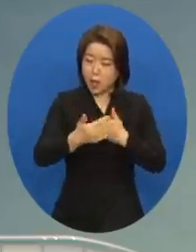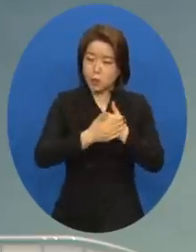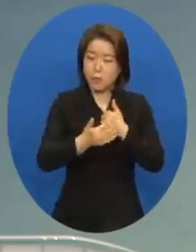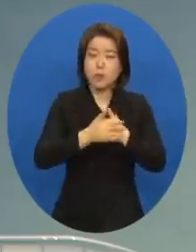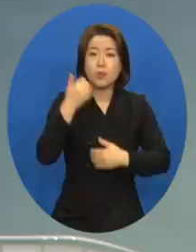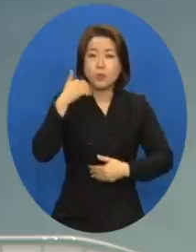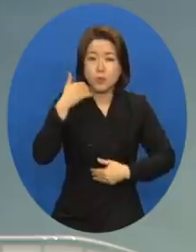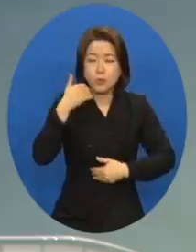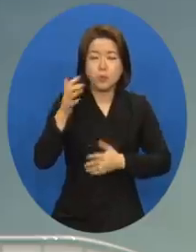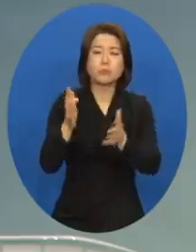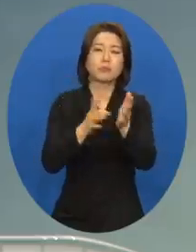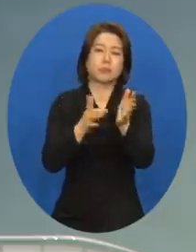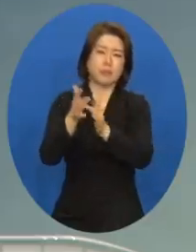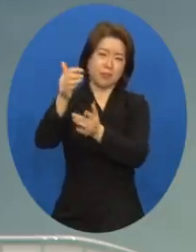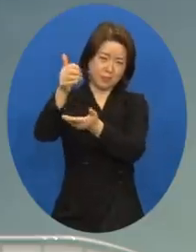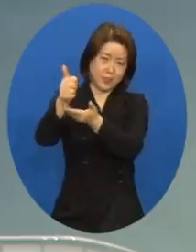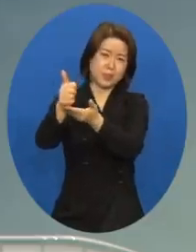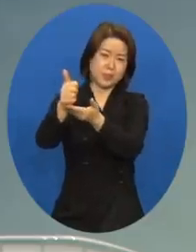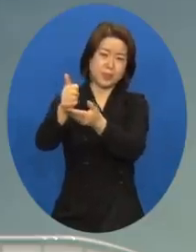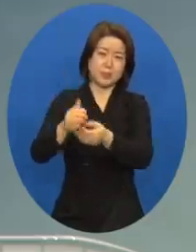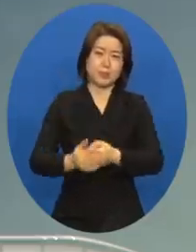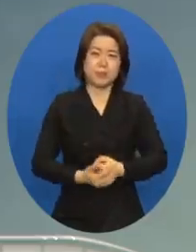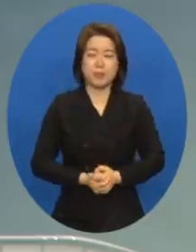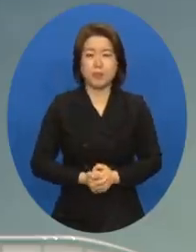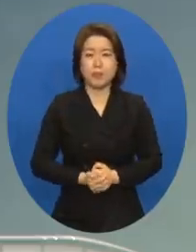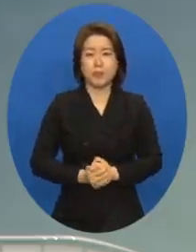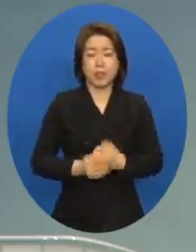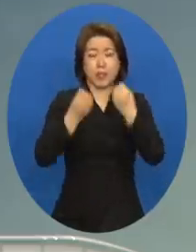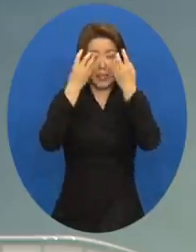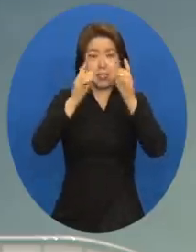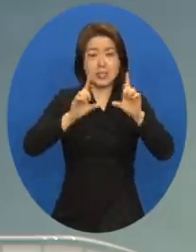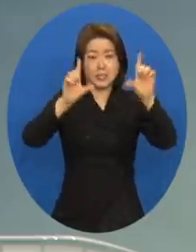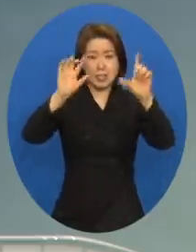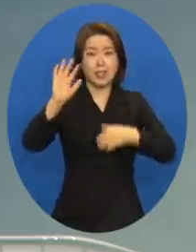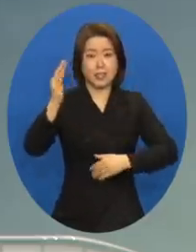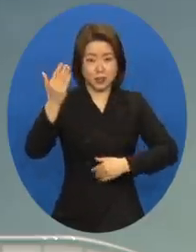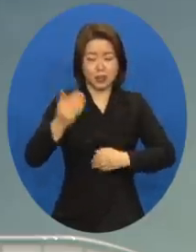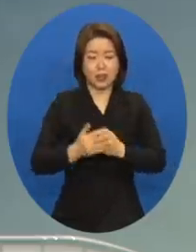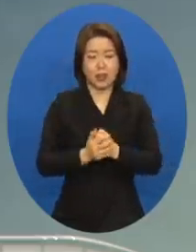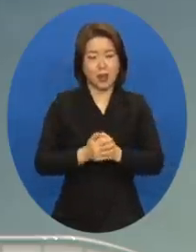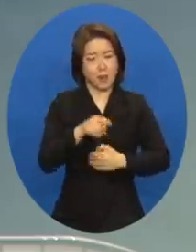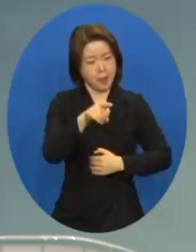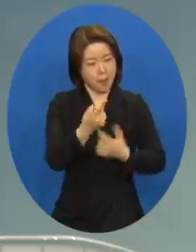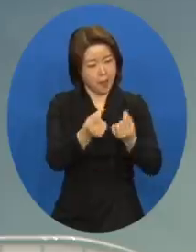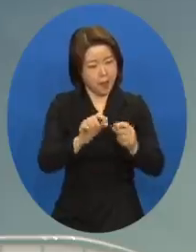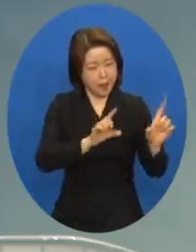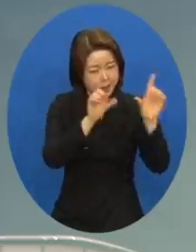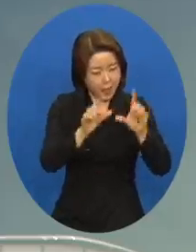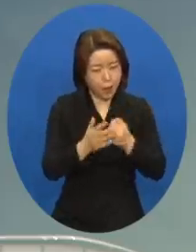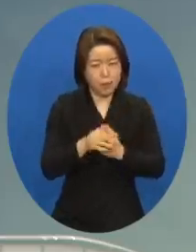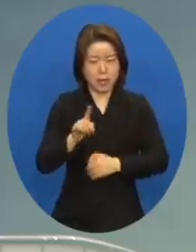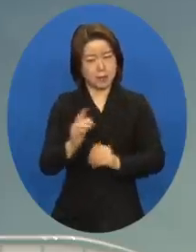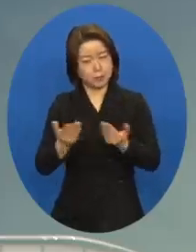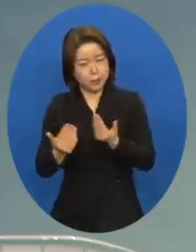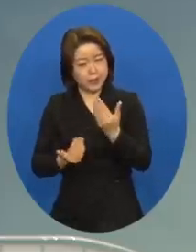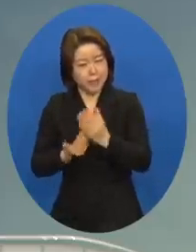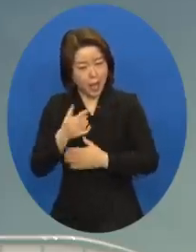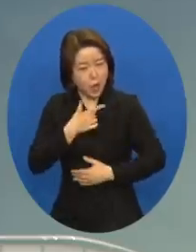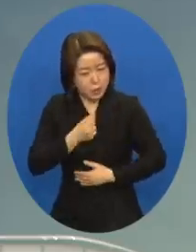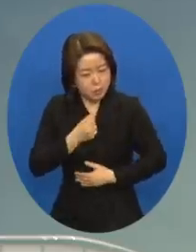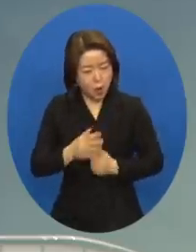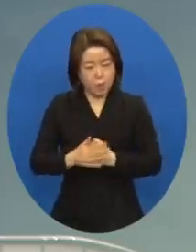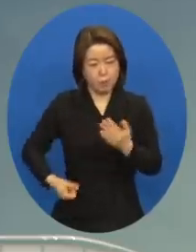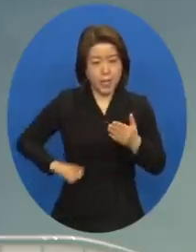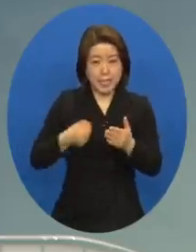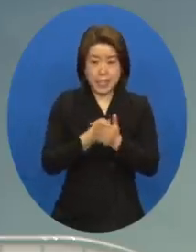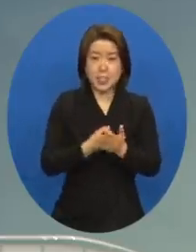예수님 그분이십니다. 새해가 되어서 이렇게 살리라, 저런 일을 할 것이다,